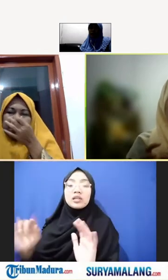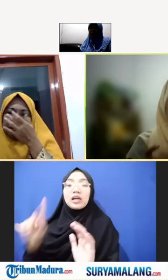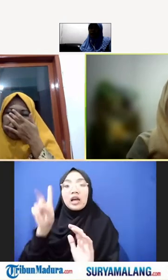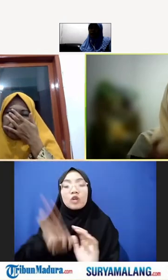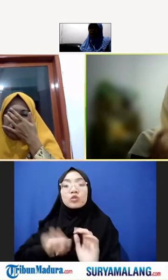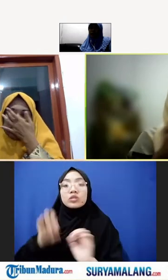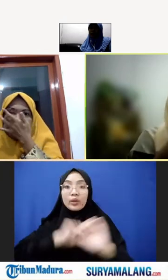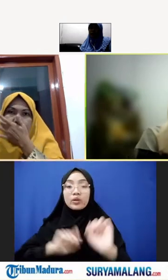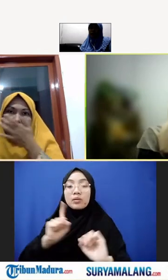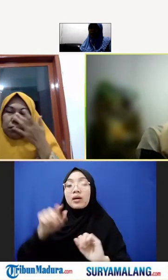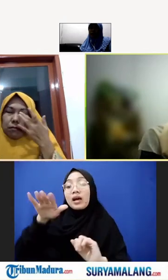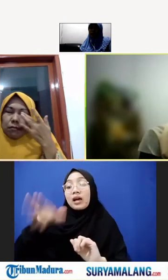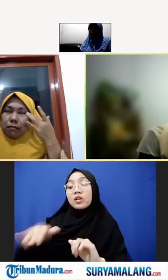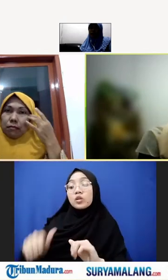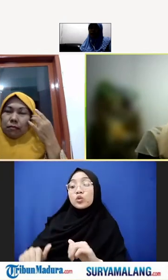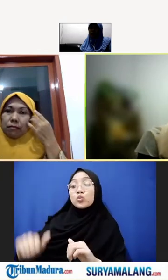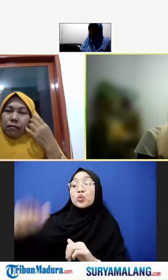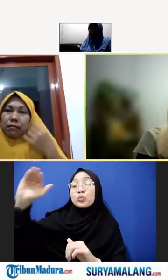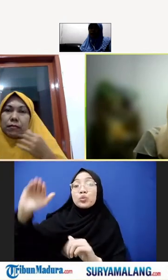tumbuh di tengah keluarganya.